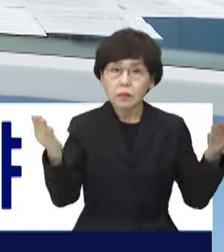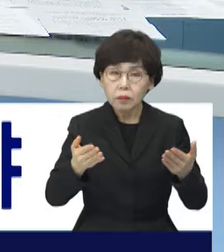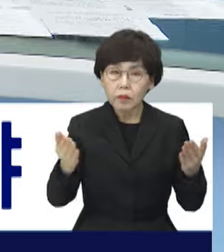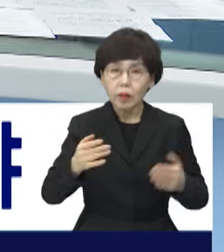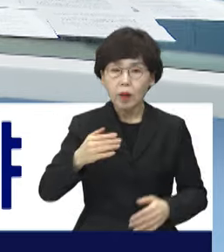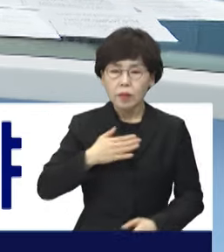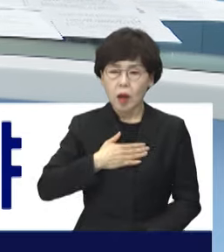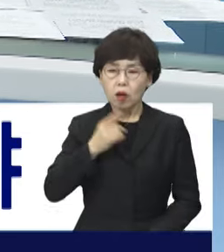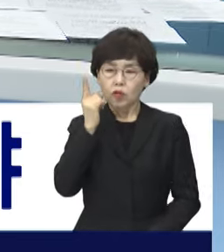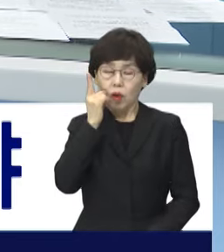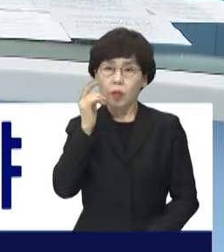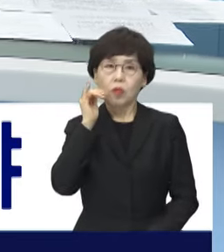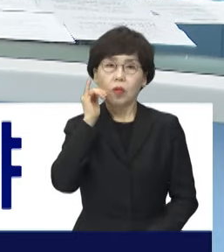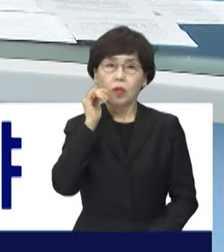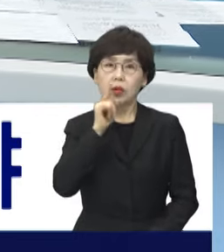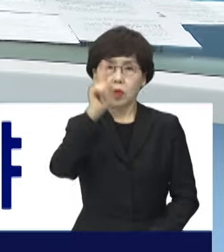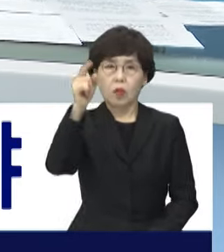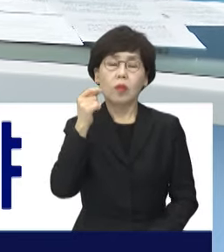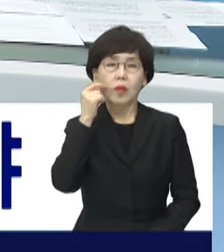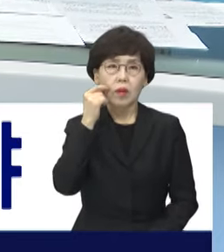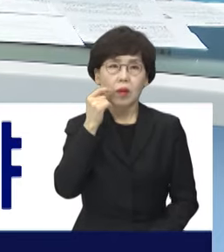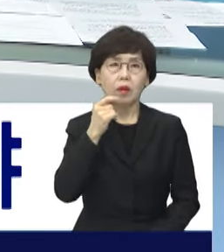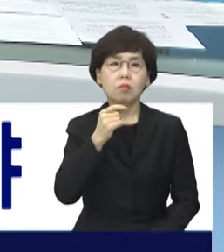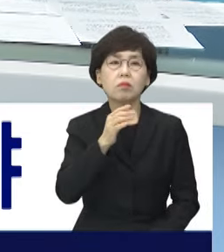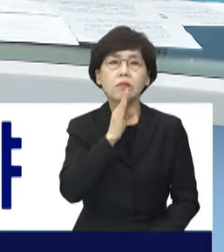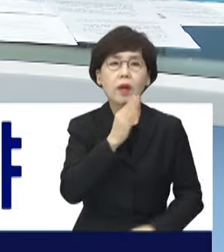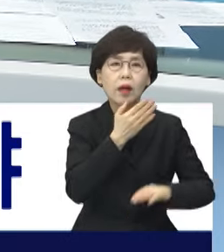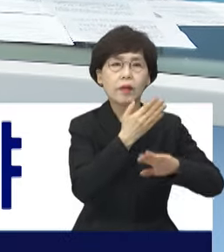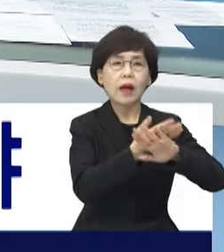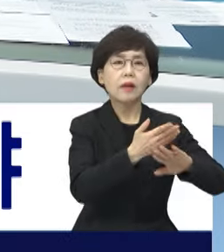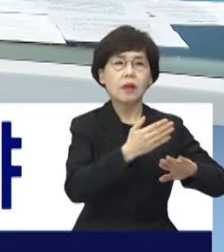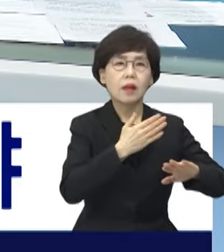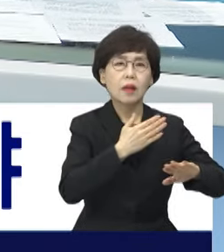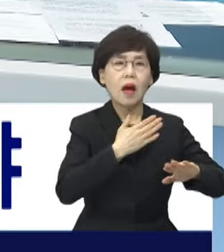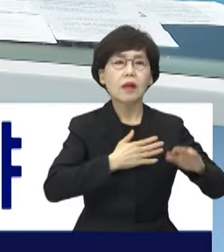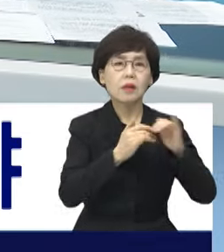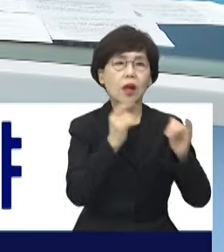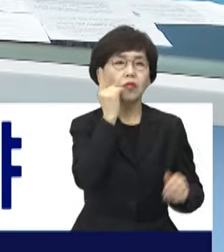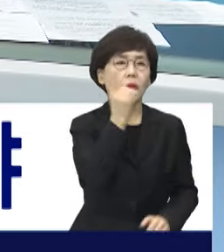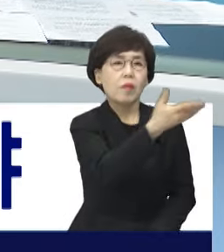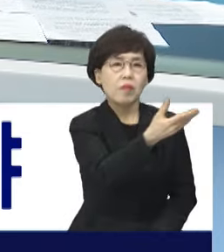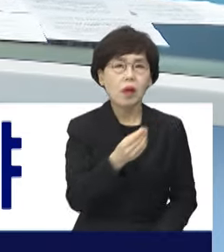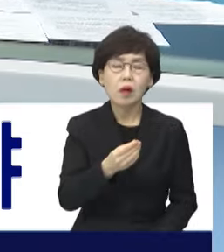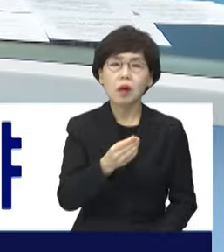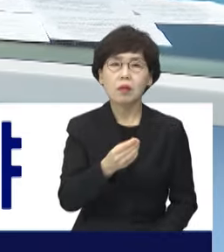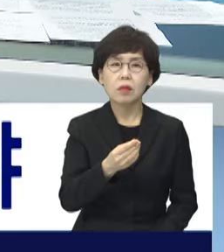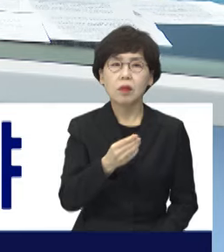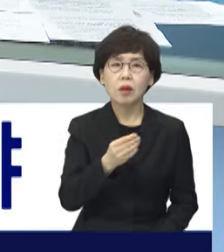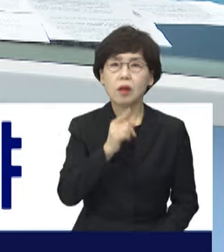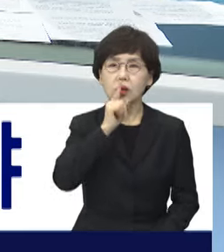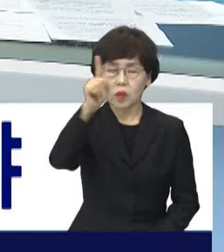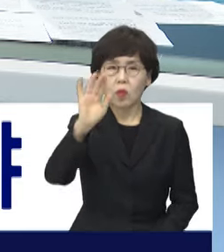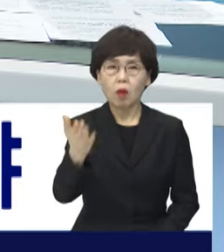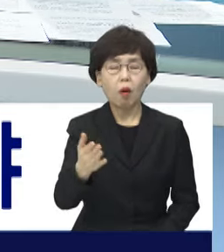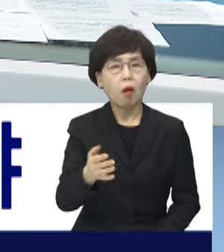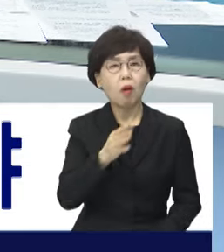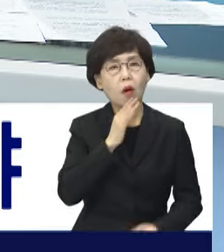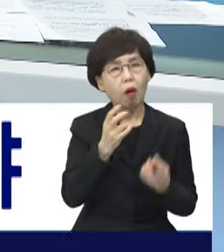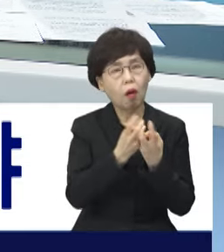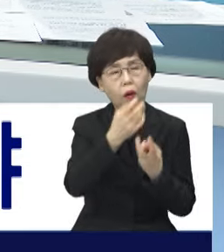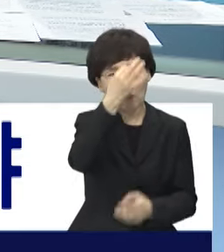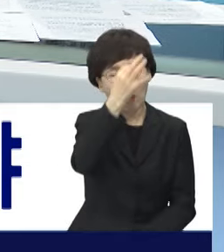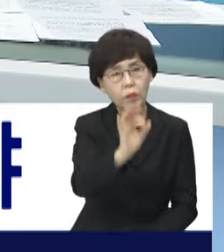자기 전화로는 하면 안 되는 거군요네 지인의 휴대폰이 더 낮다는 말씀입니다네 와 정말로 수법이 날로날로